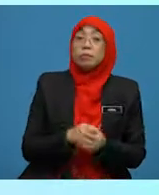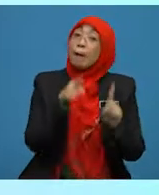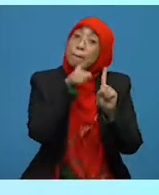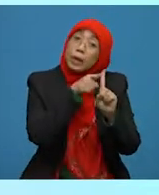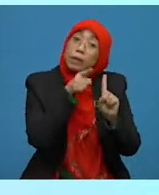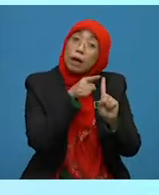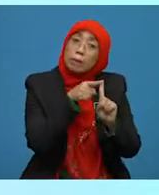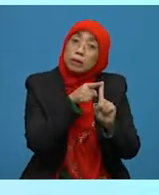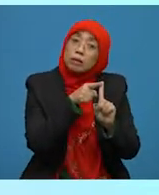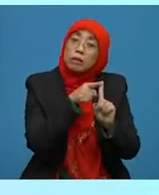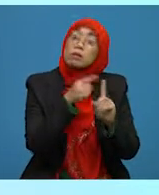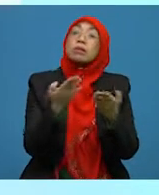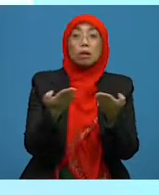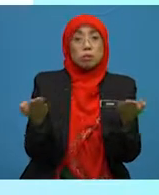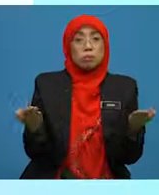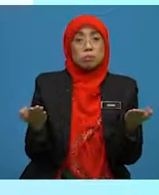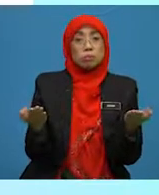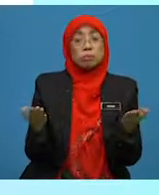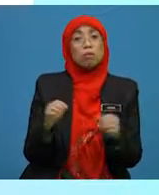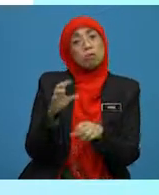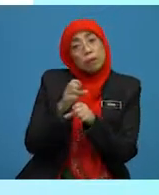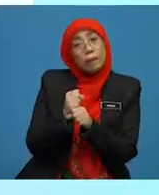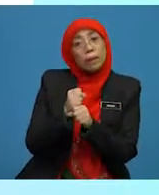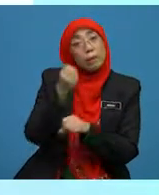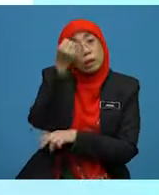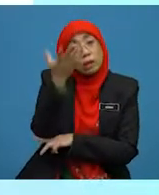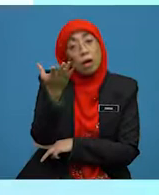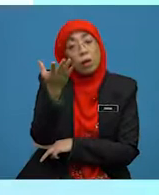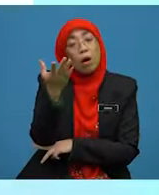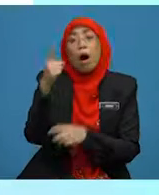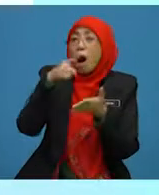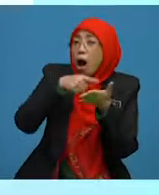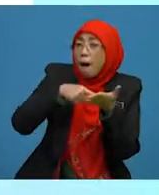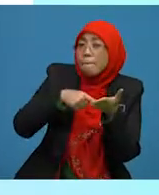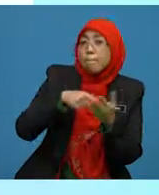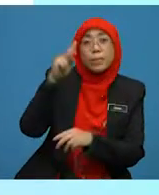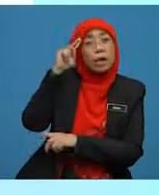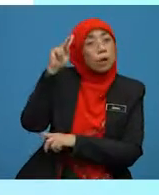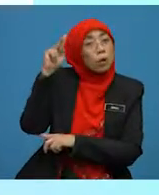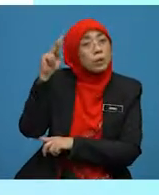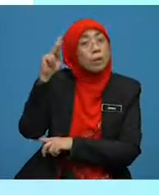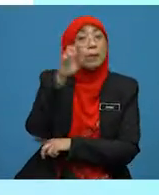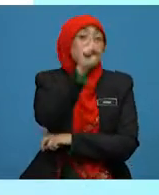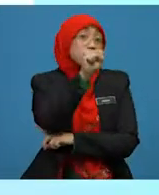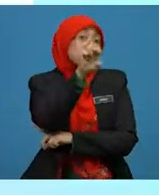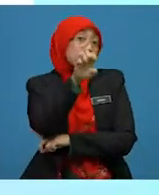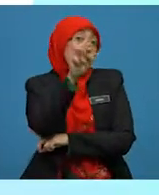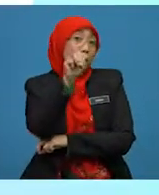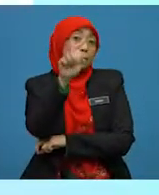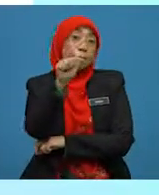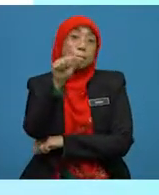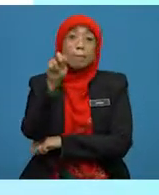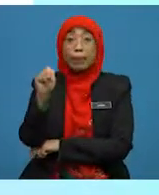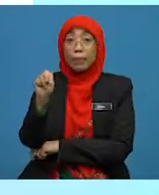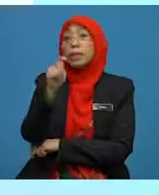pertama, pelajar seharusnya dapat menjelaskan konsep semantik. Kedua,